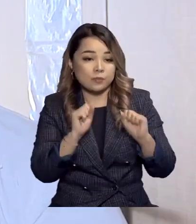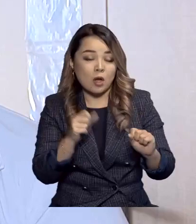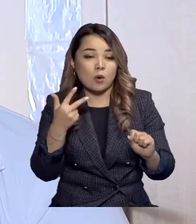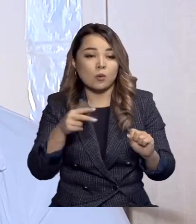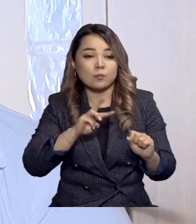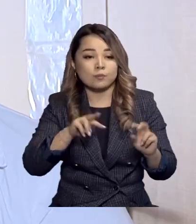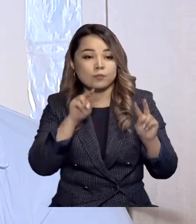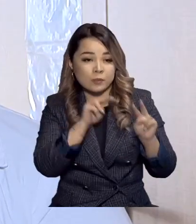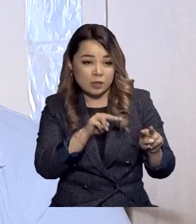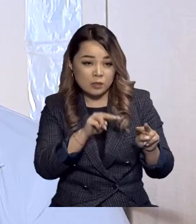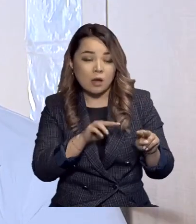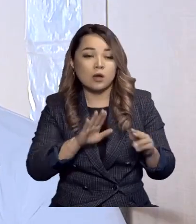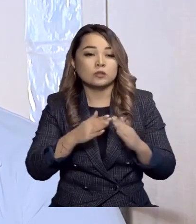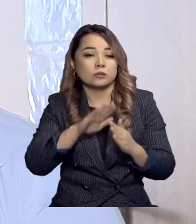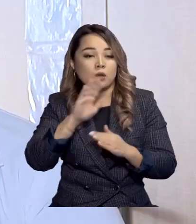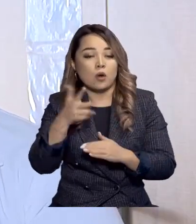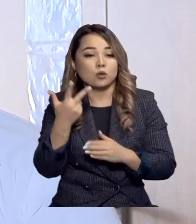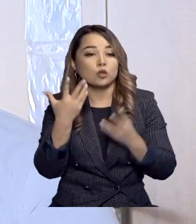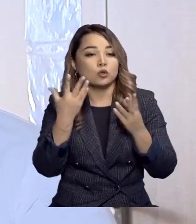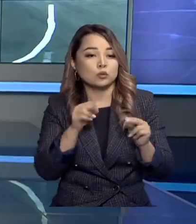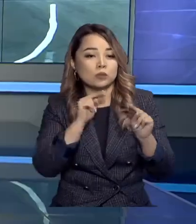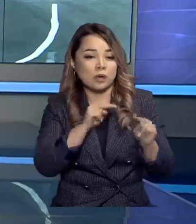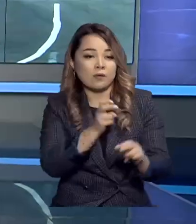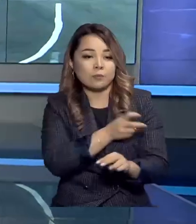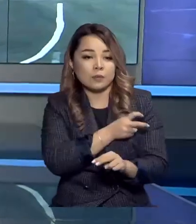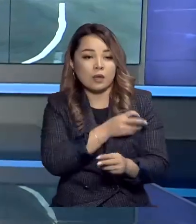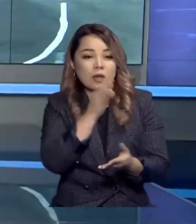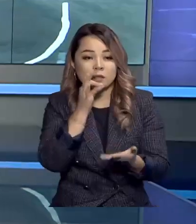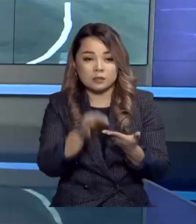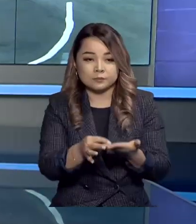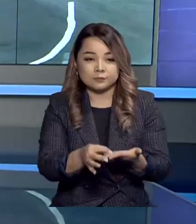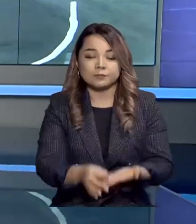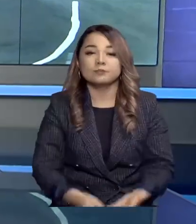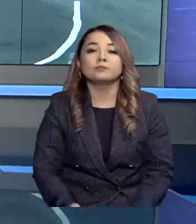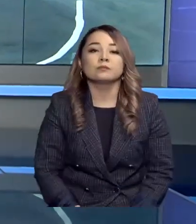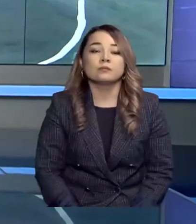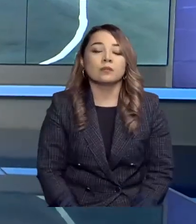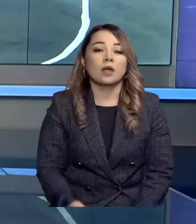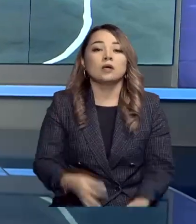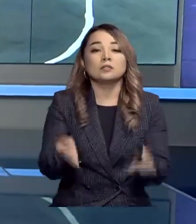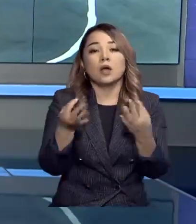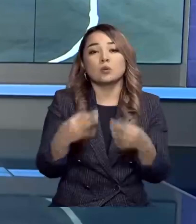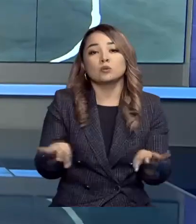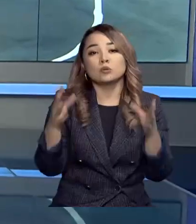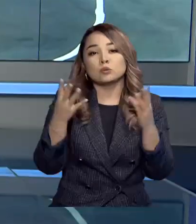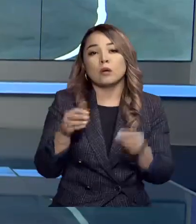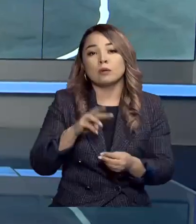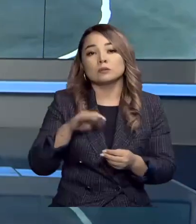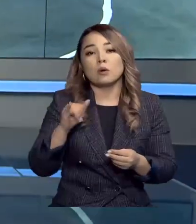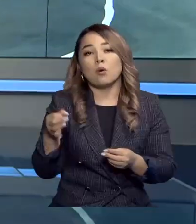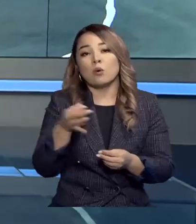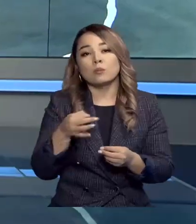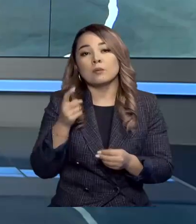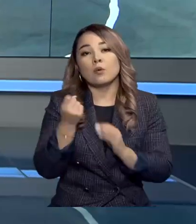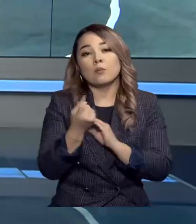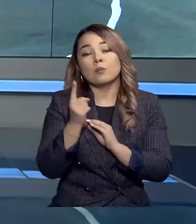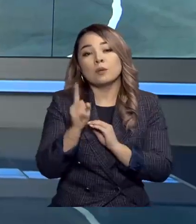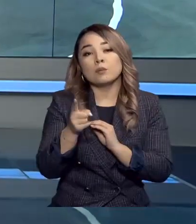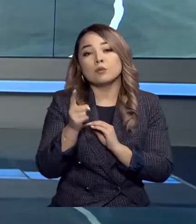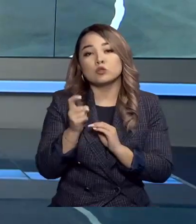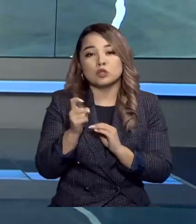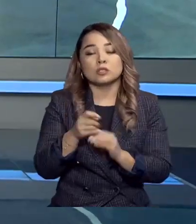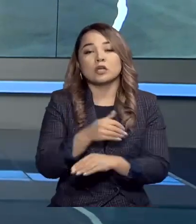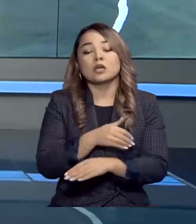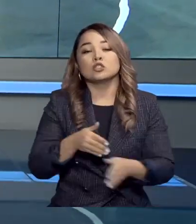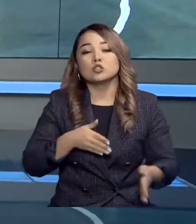3 күн аралығында дәрігердің қаралуында болады. Өзгеде ақпараттар, тәуелсіздік алғалы Маңғыстау облысында 1100 шақырым